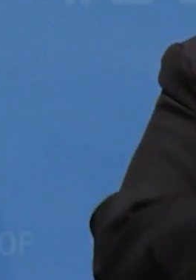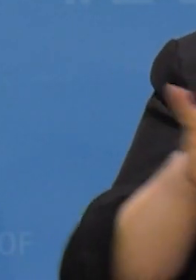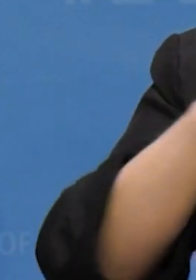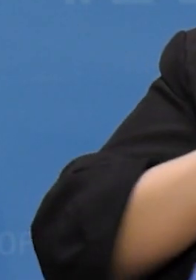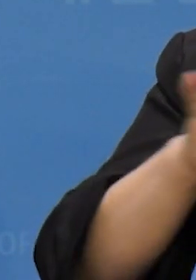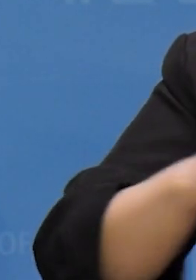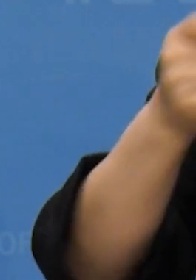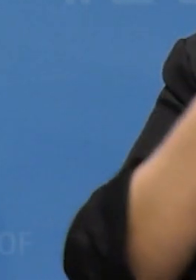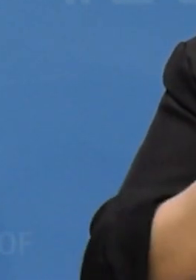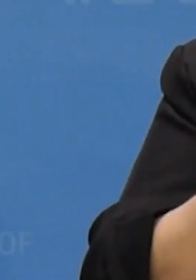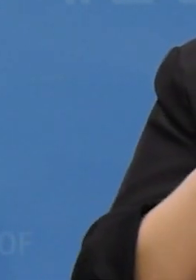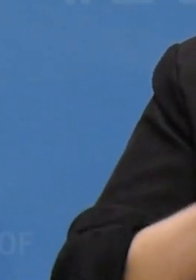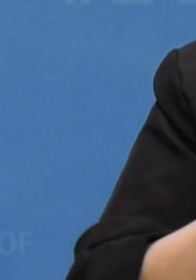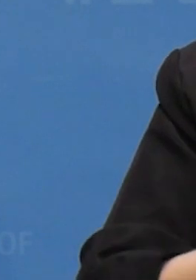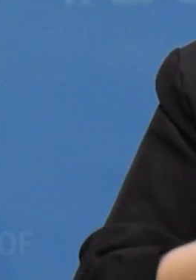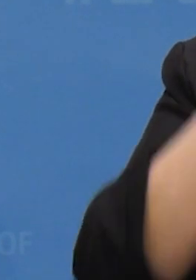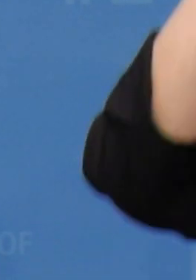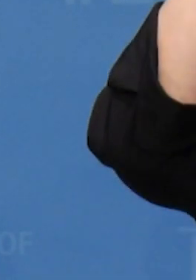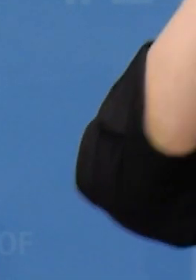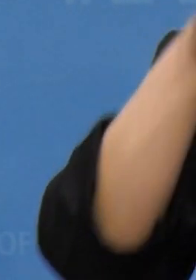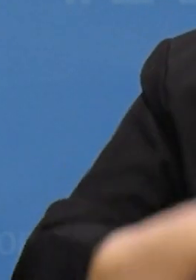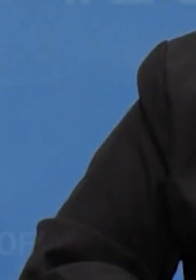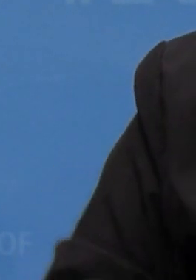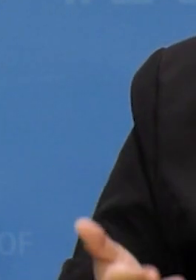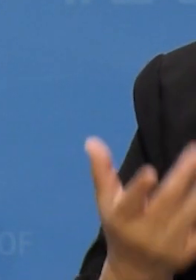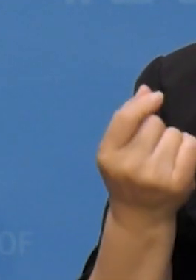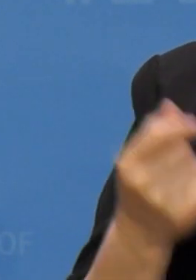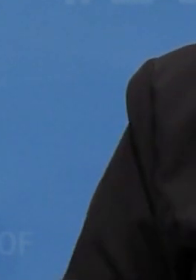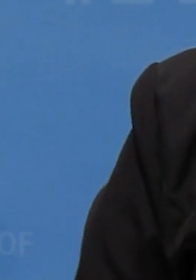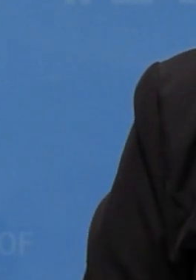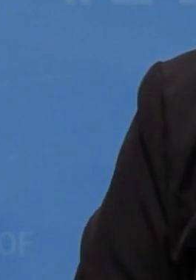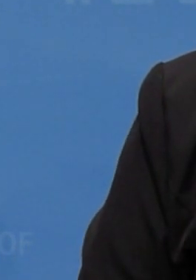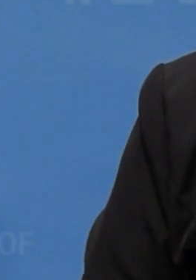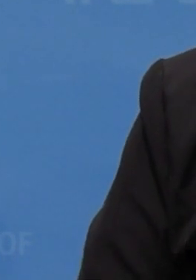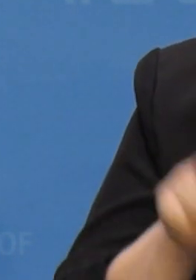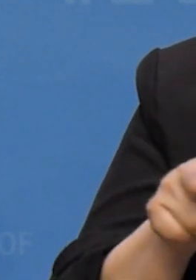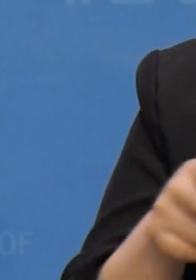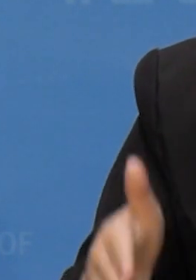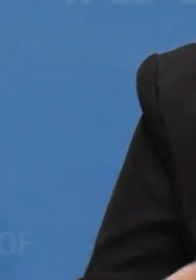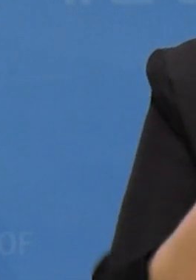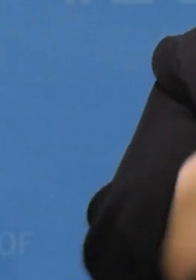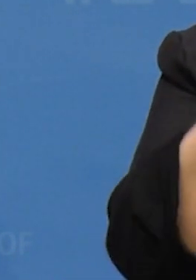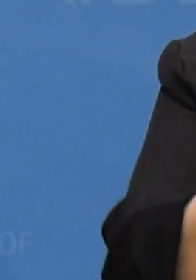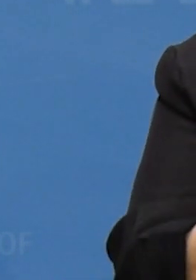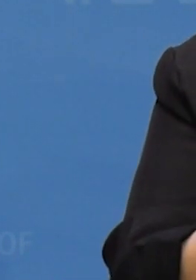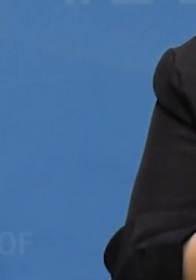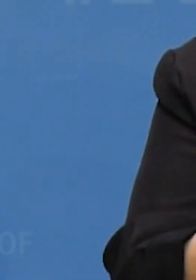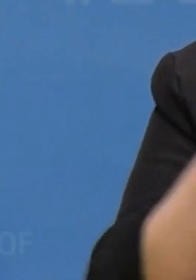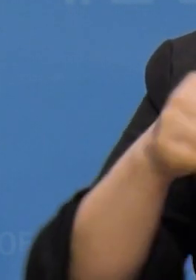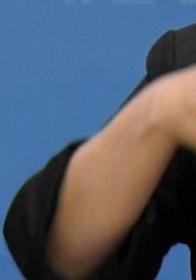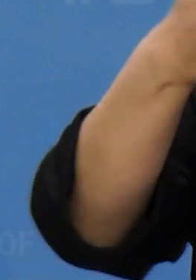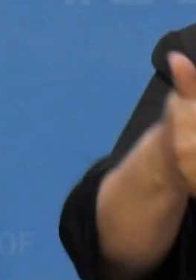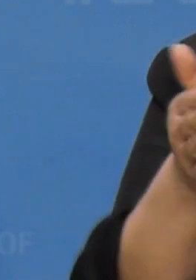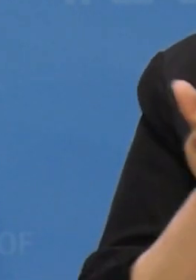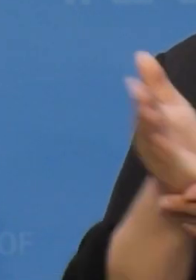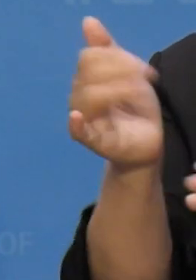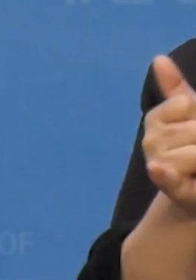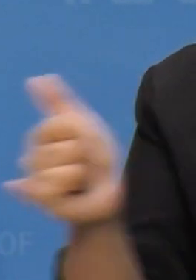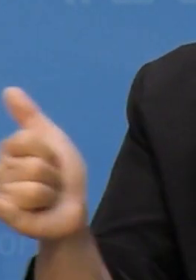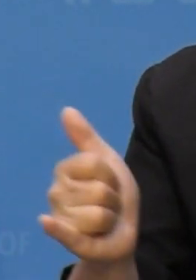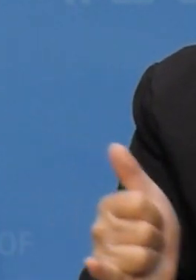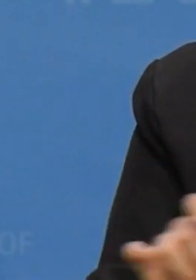노선을 고집하지 않을 것입니다 지금은 노선을 결정하는 중간 단계에서 전문가와